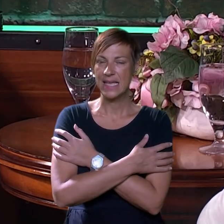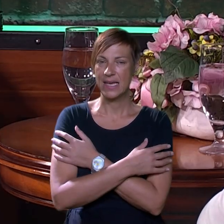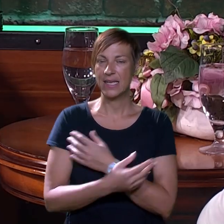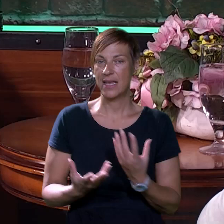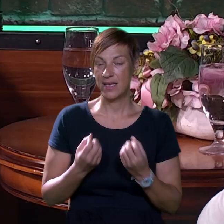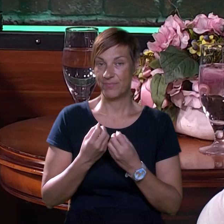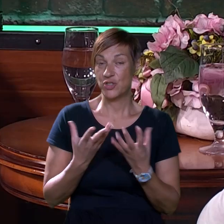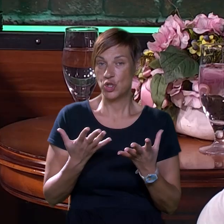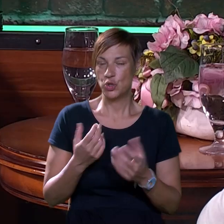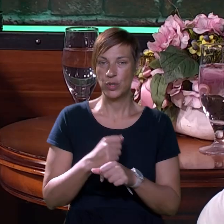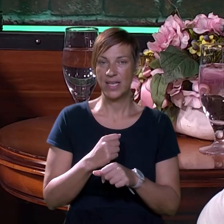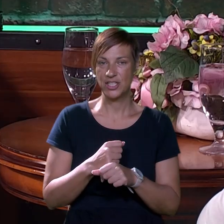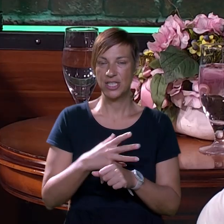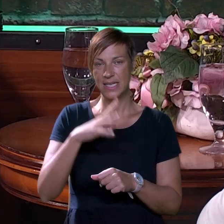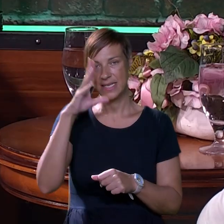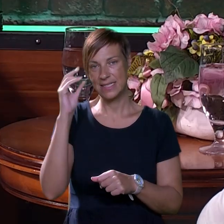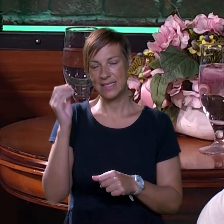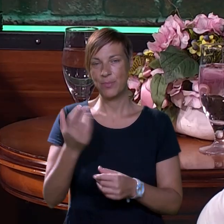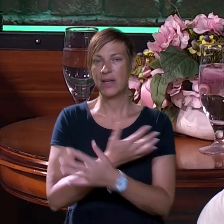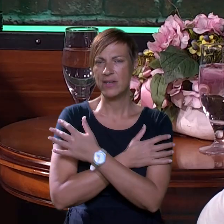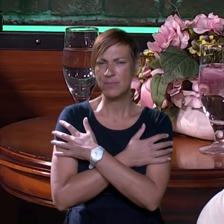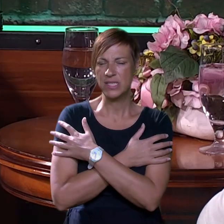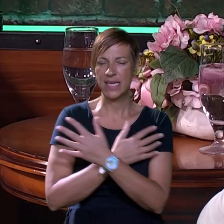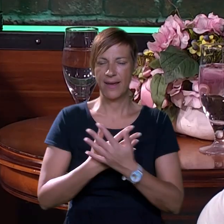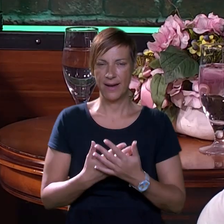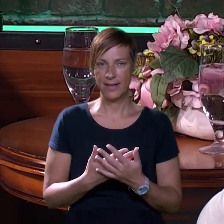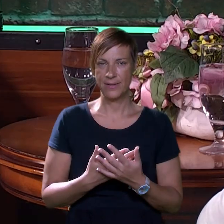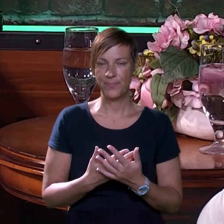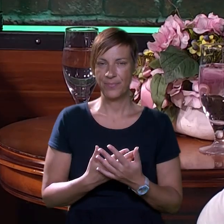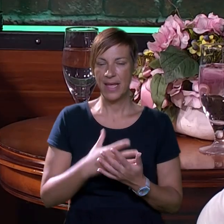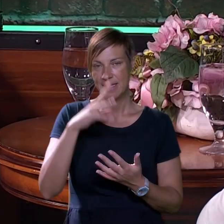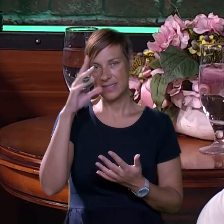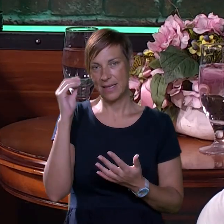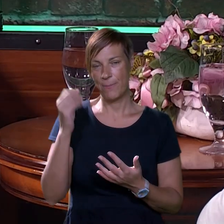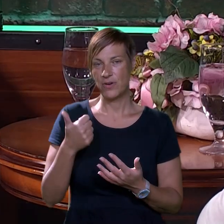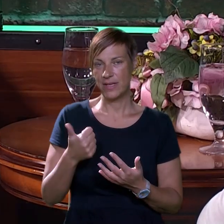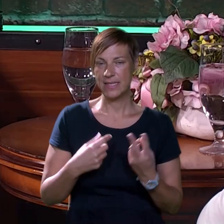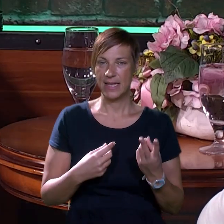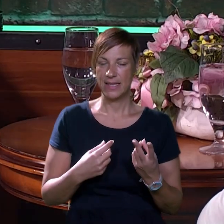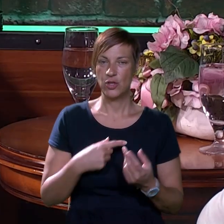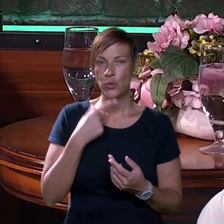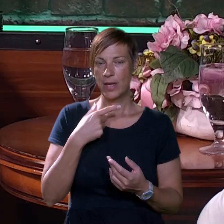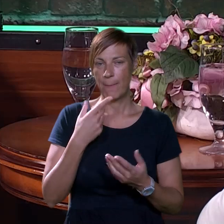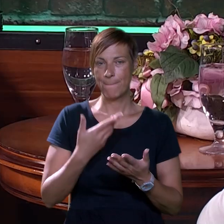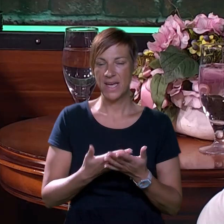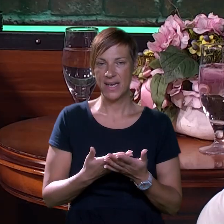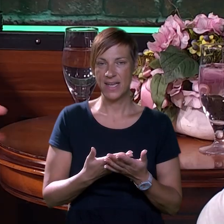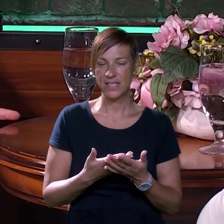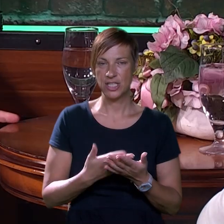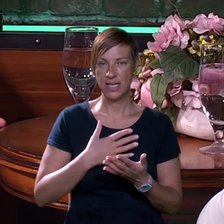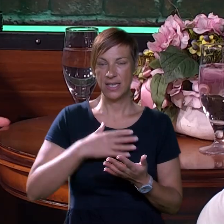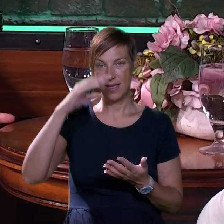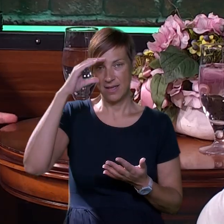zagrljaj čuda čini. Zaboravili smo se grli. Zaboravili smo jedno drugima reći,